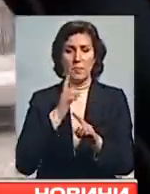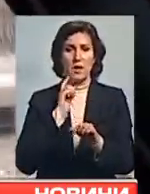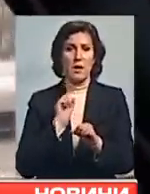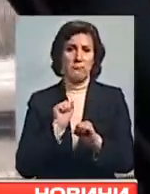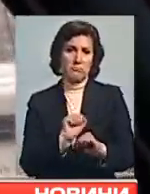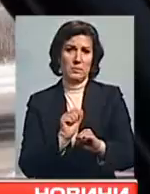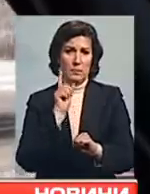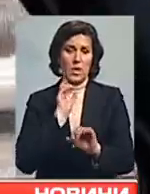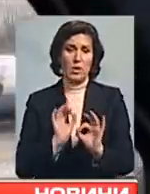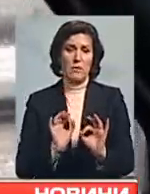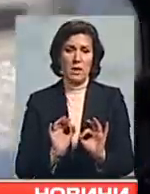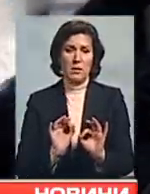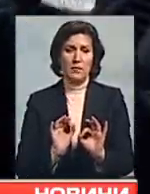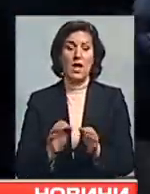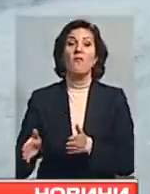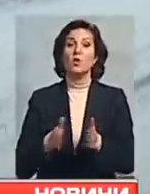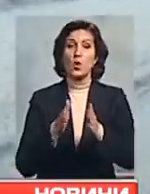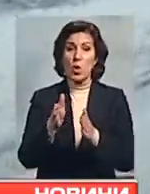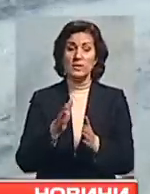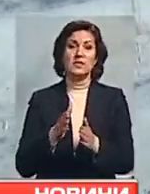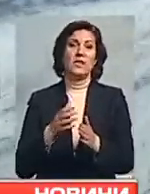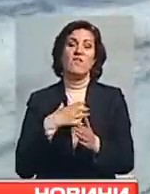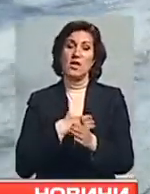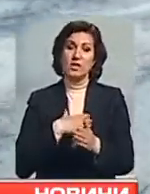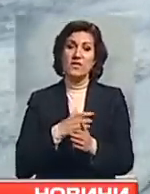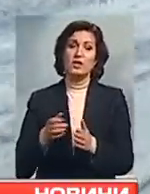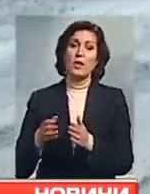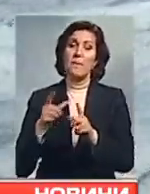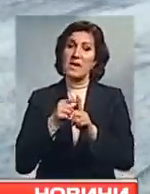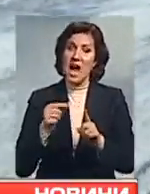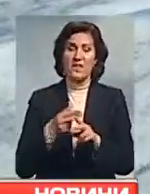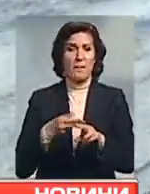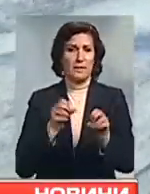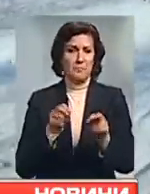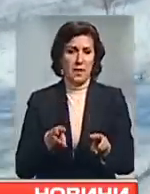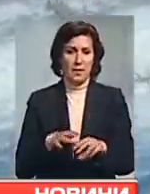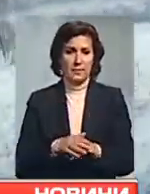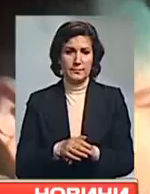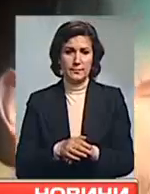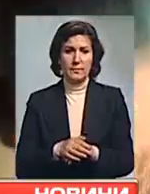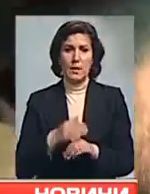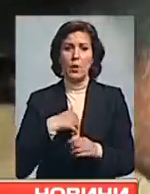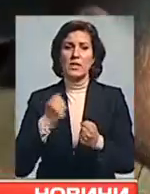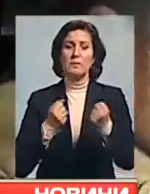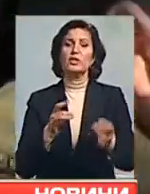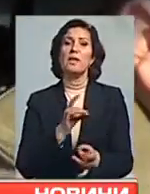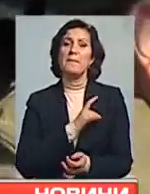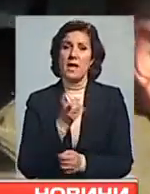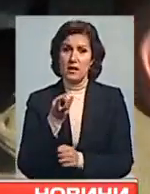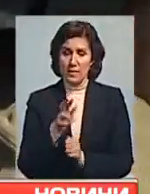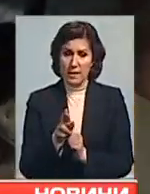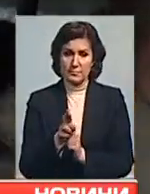держуть нормально, вбиваються. У дорозі на передову важливіші за дорожні правила безпеки. У нас машина біла і